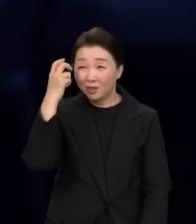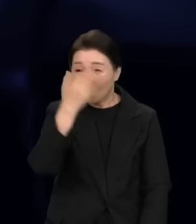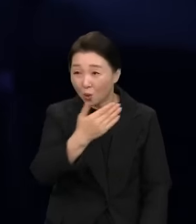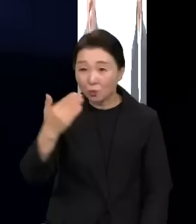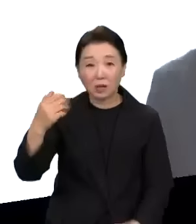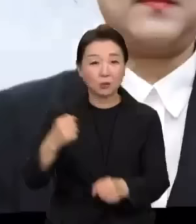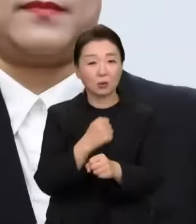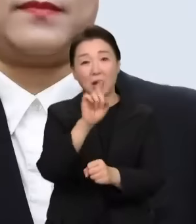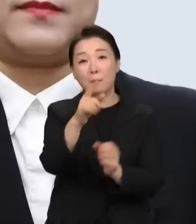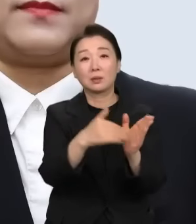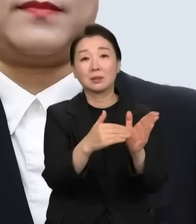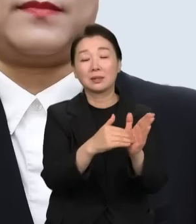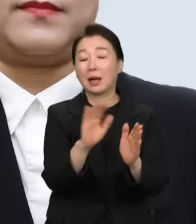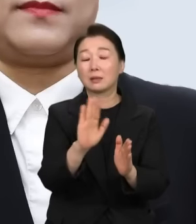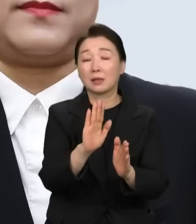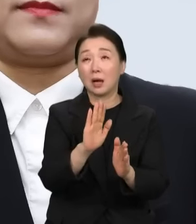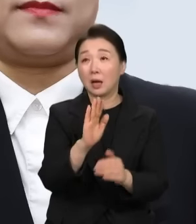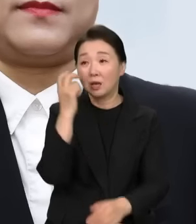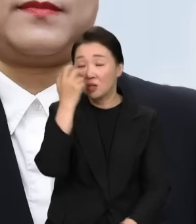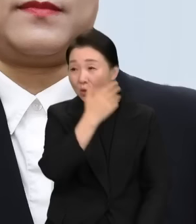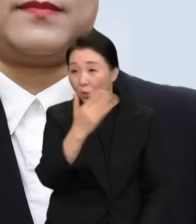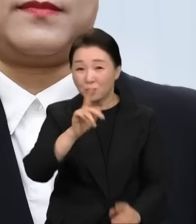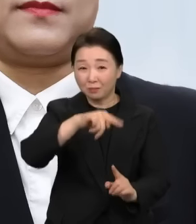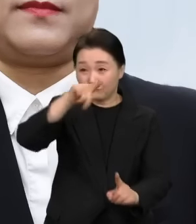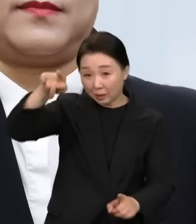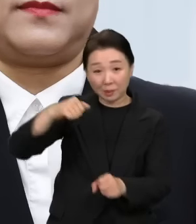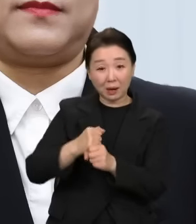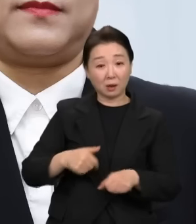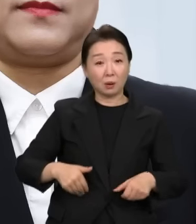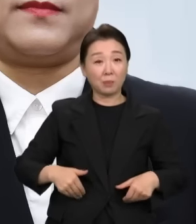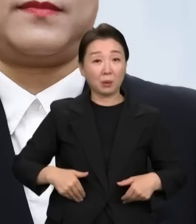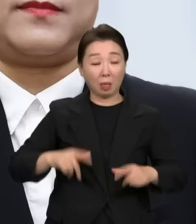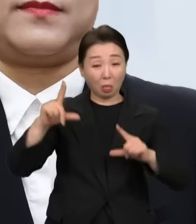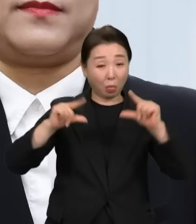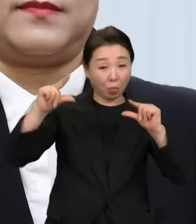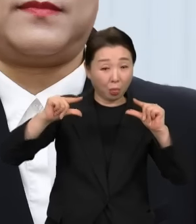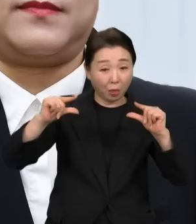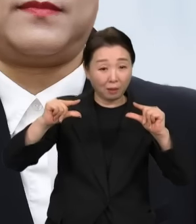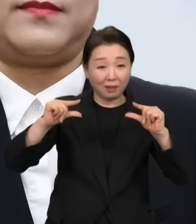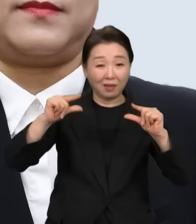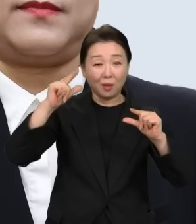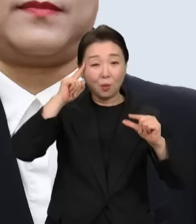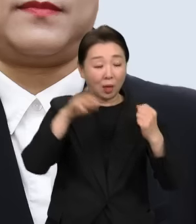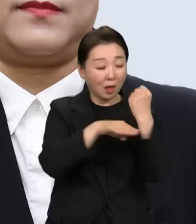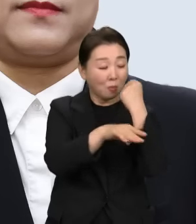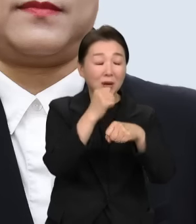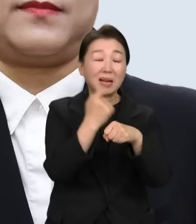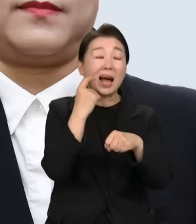아니었습니다. 여론조사 그래프를 만들어야 되는데. 네. 그냥 저번에처럼 가라로 만들어.